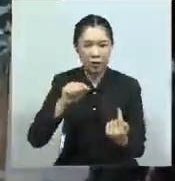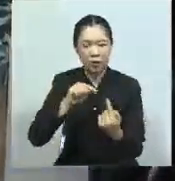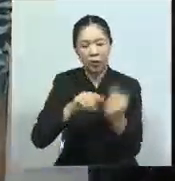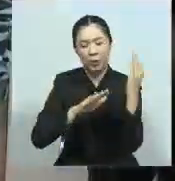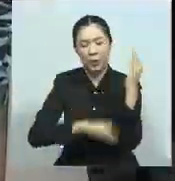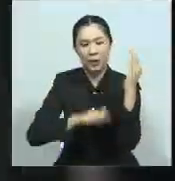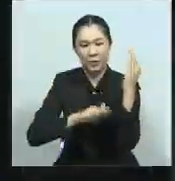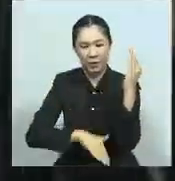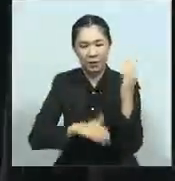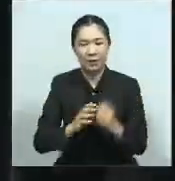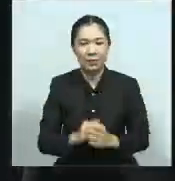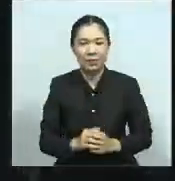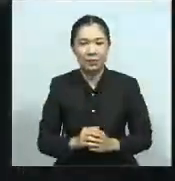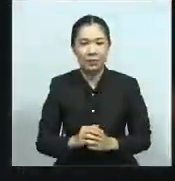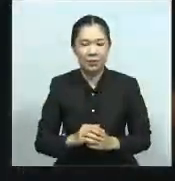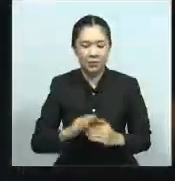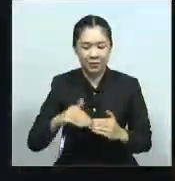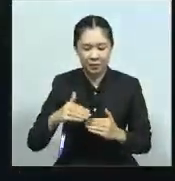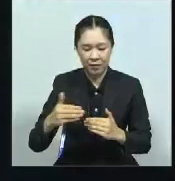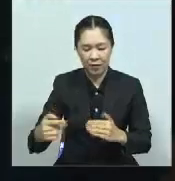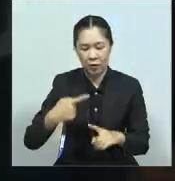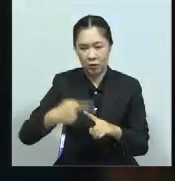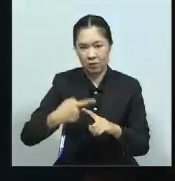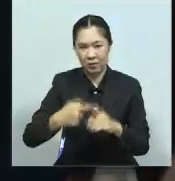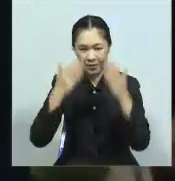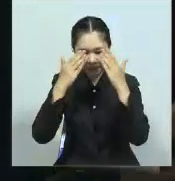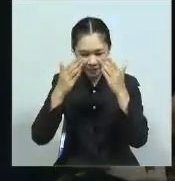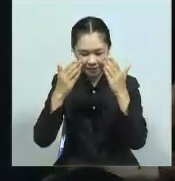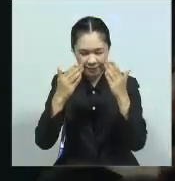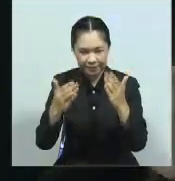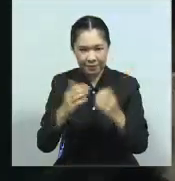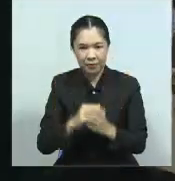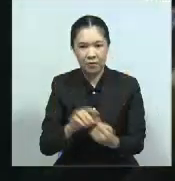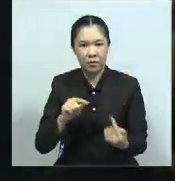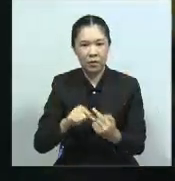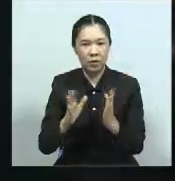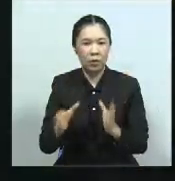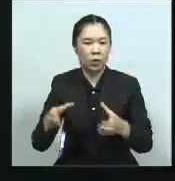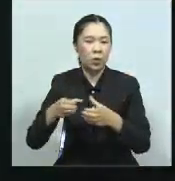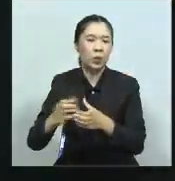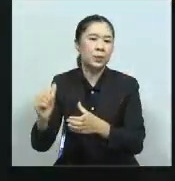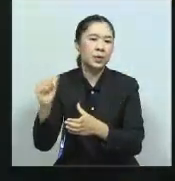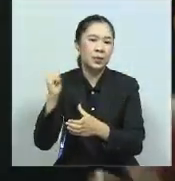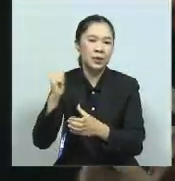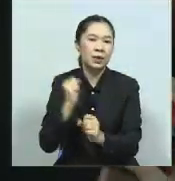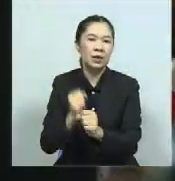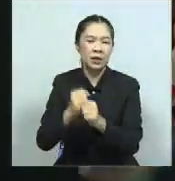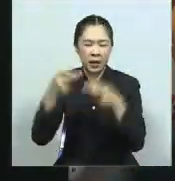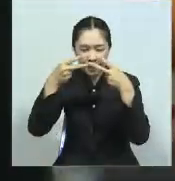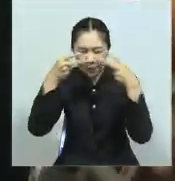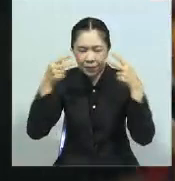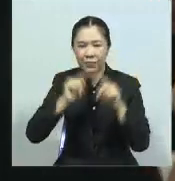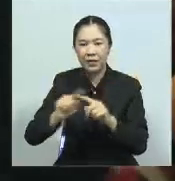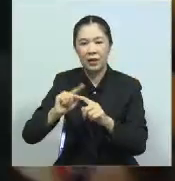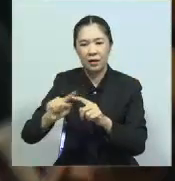ที่จังหวัดชายแดนภาคใต้จนถึงช่วงท้ายของเดือนรอมฎอนเชื่อว่าเป็นผู้ก่อเหตุกลุ่มเดิมๆที่ต้องการสร้างสถาน